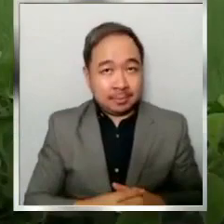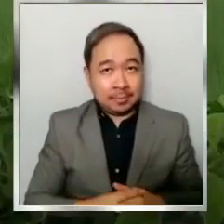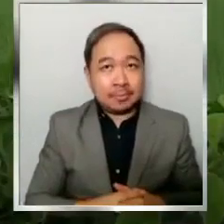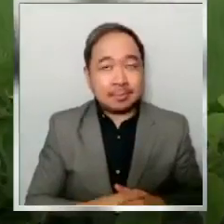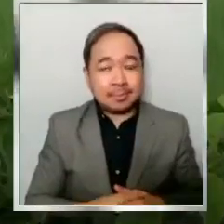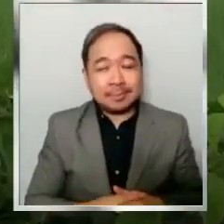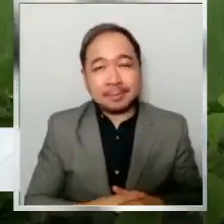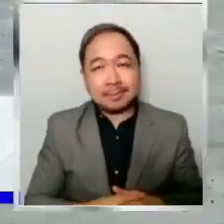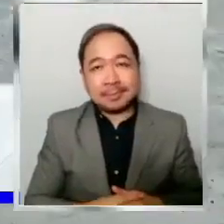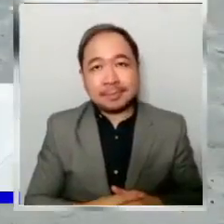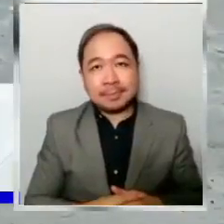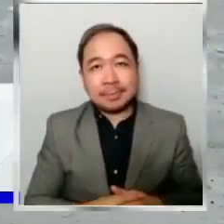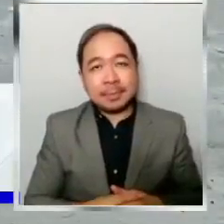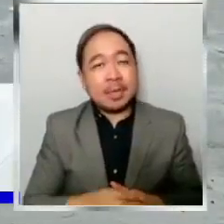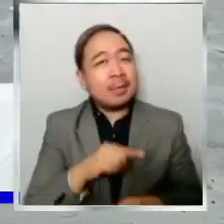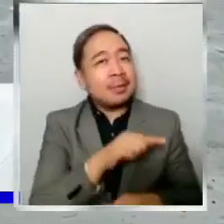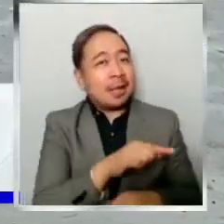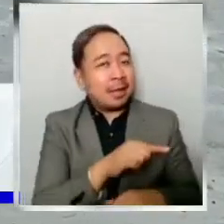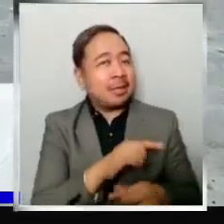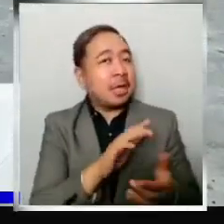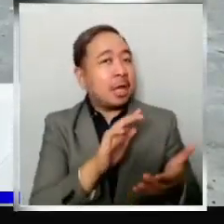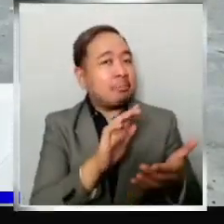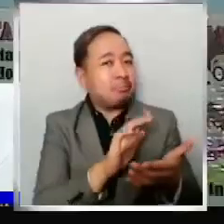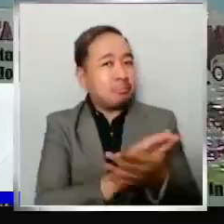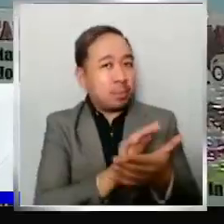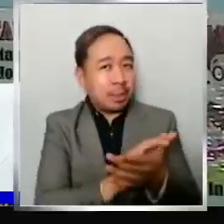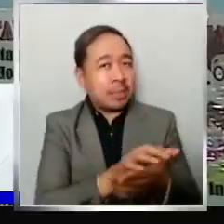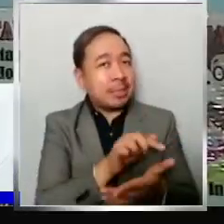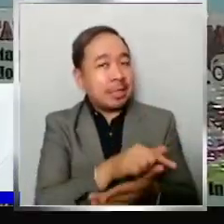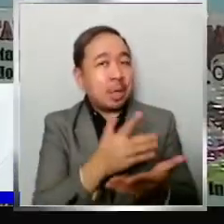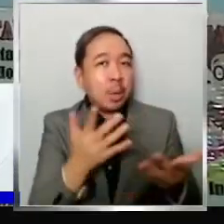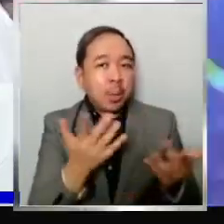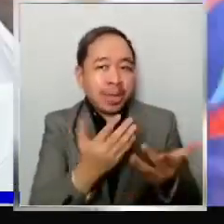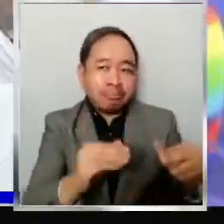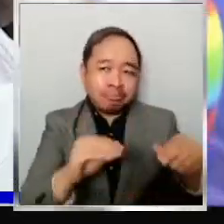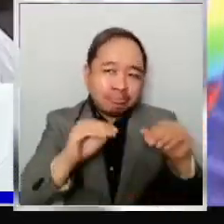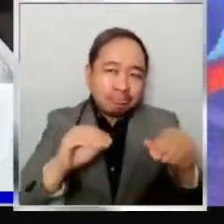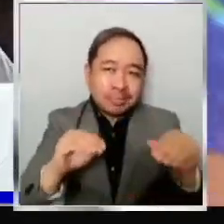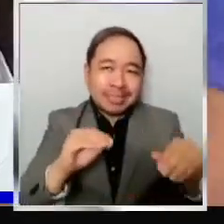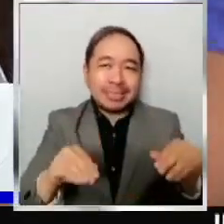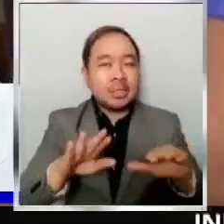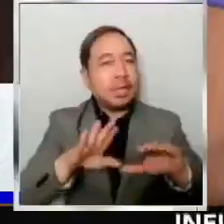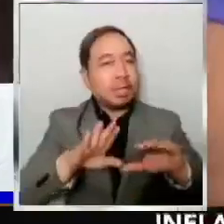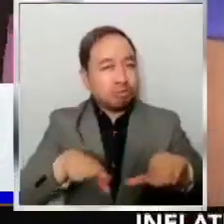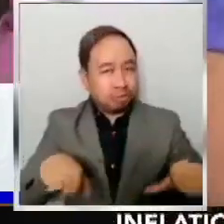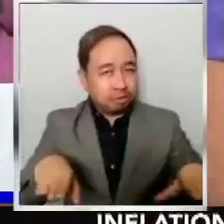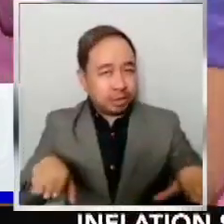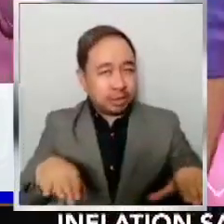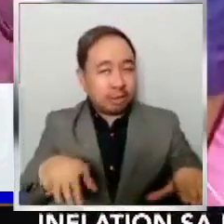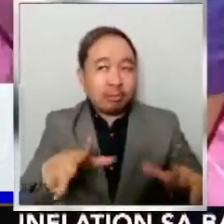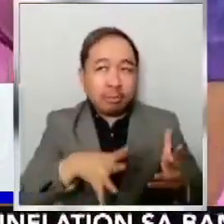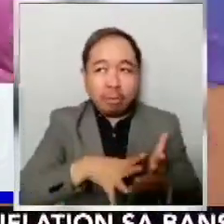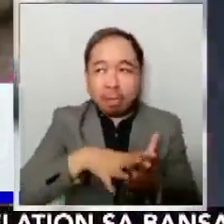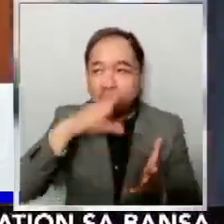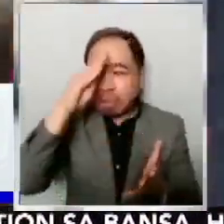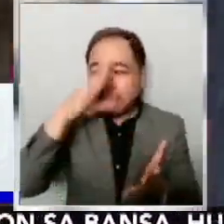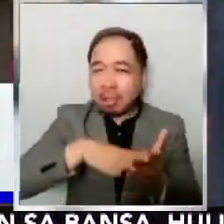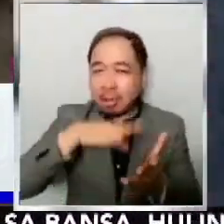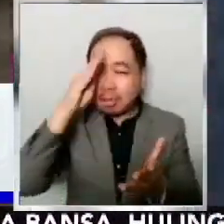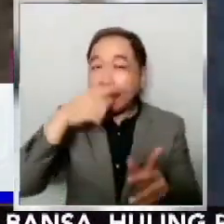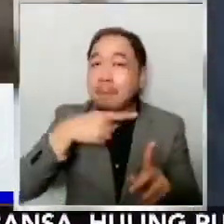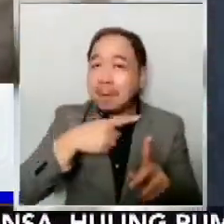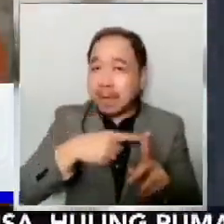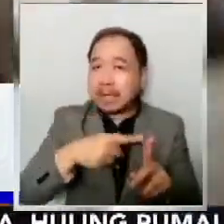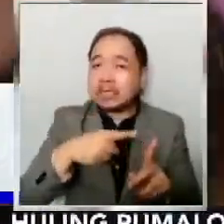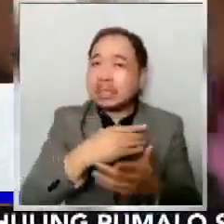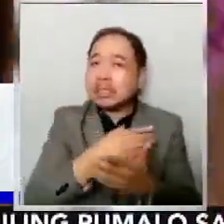Sa paaralan ng lugar kung saan hinuhubog ang kaalaman ng mga mag-aaral, ito rin ang nagiging takbuhan ng ilan,